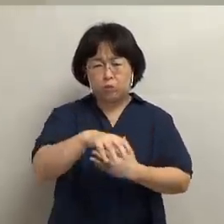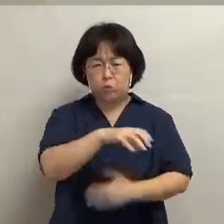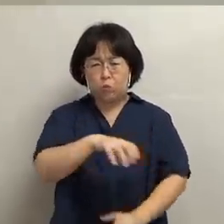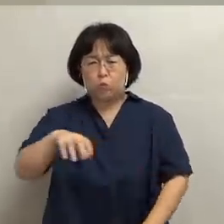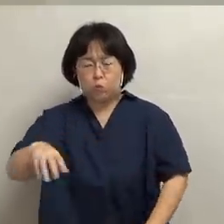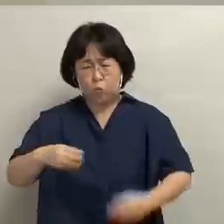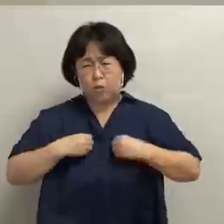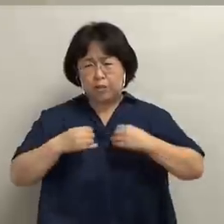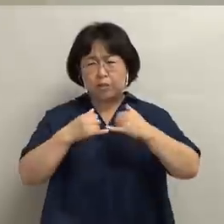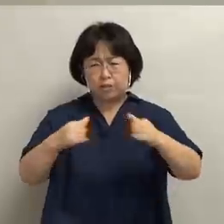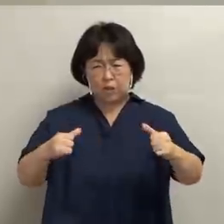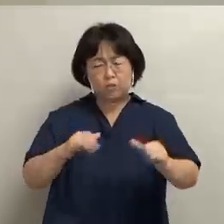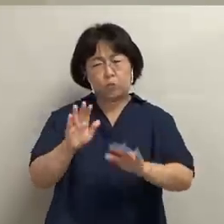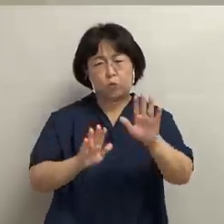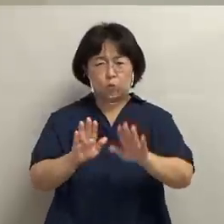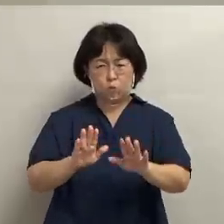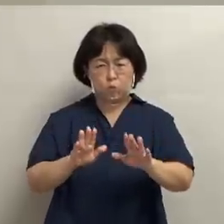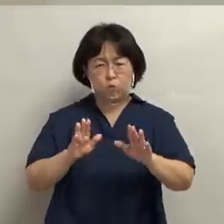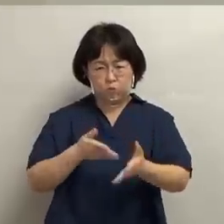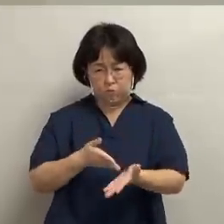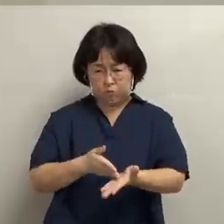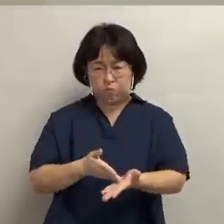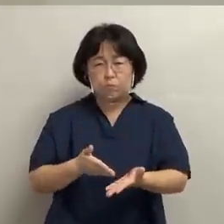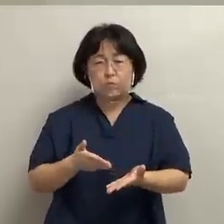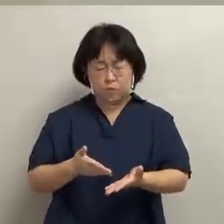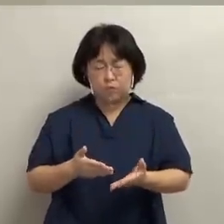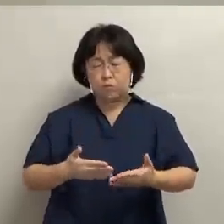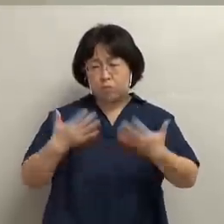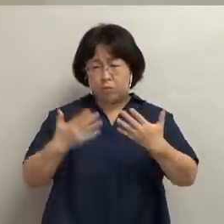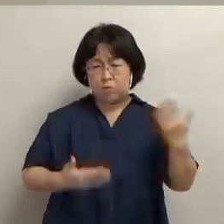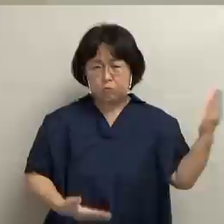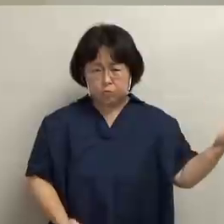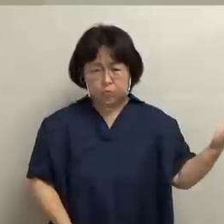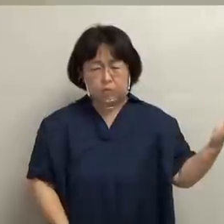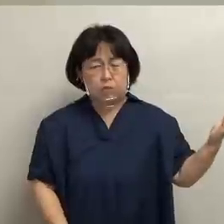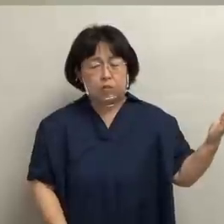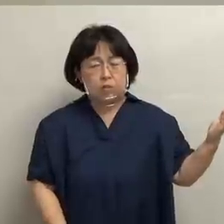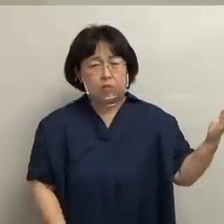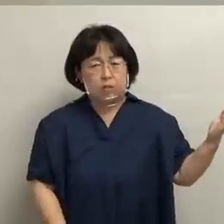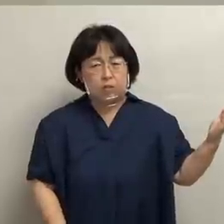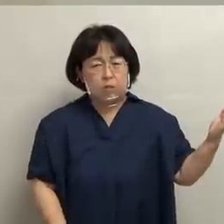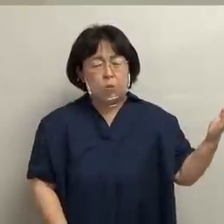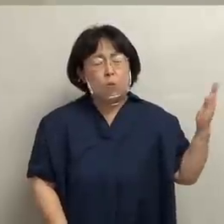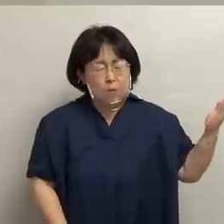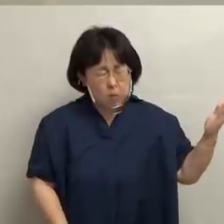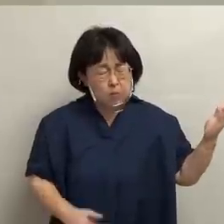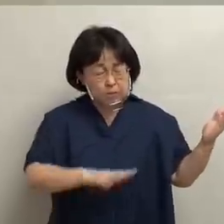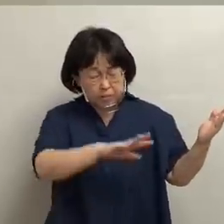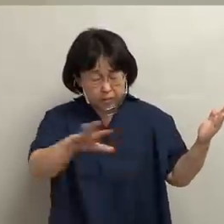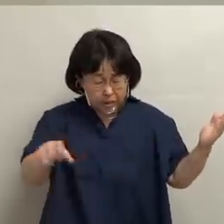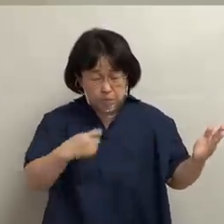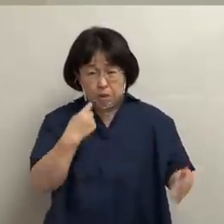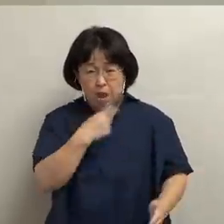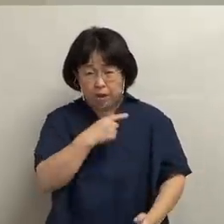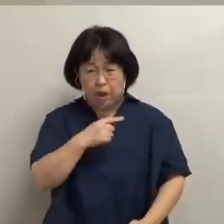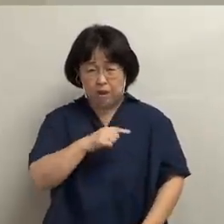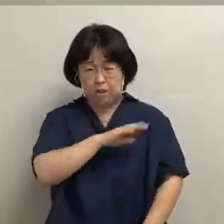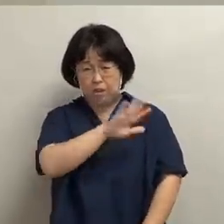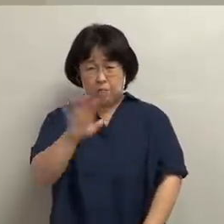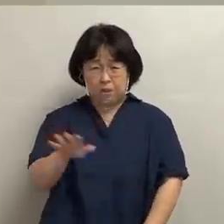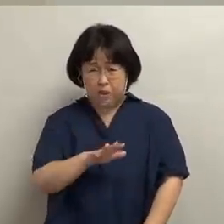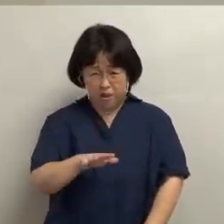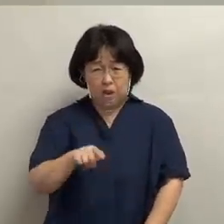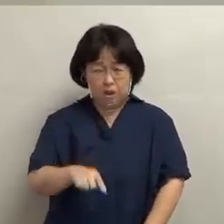します現状別の感染状況をご覧下さいほとんどの地域も全部これも皆さん全部ほとんど赤になっているということ